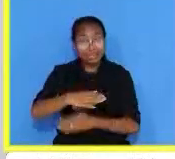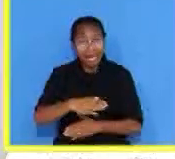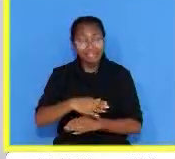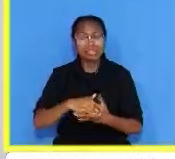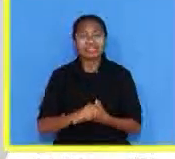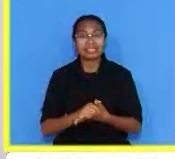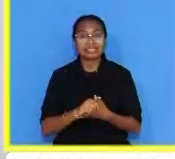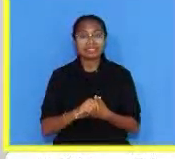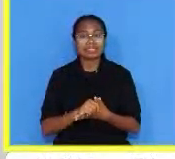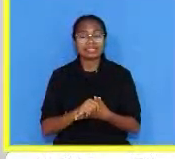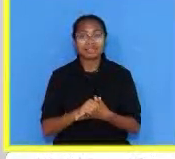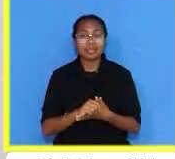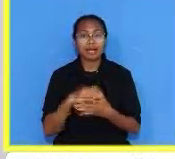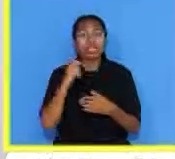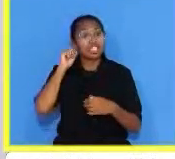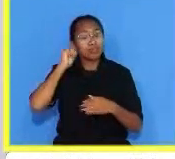Ya.